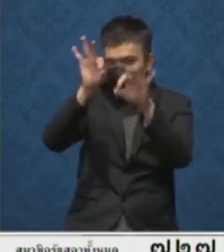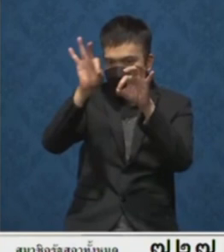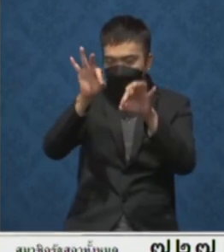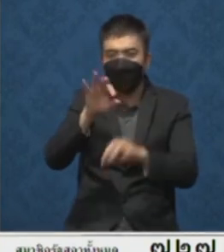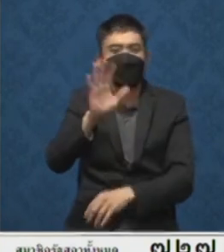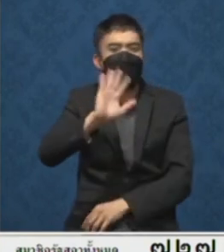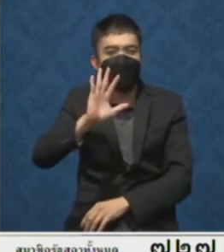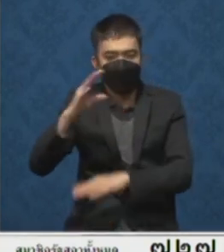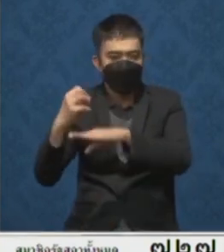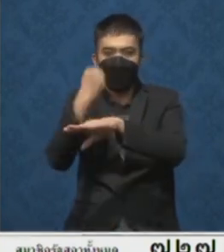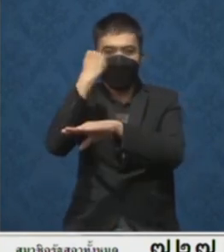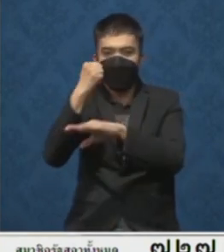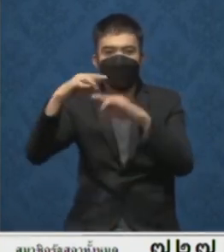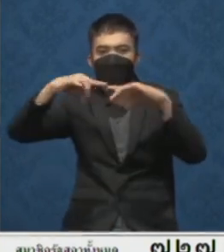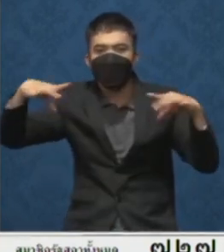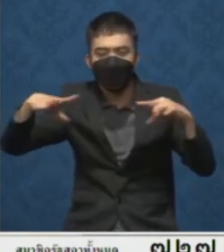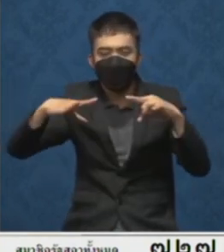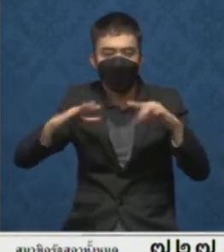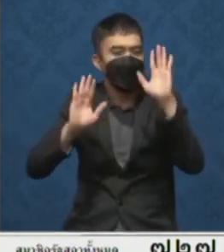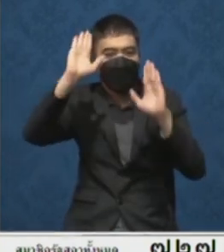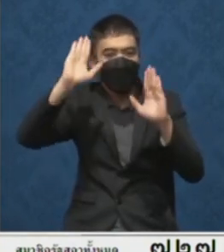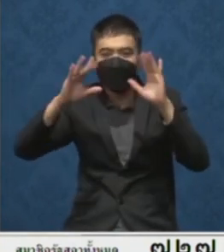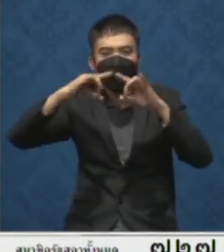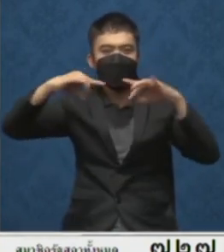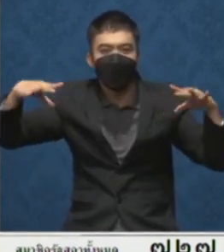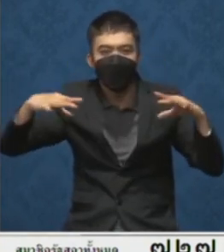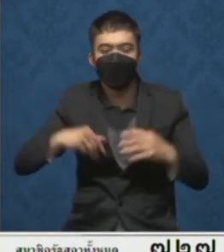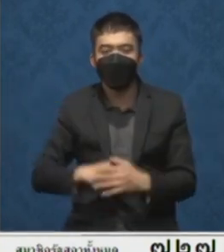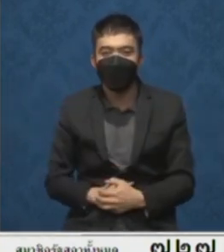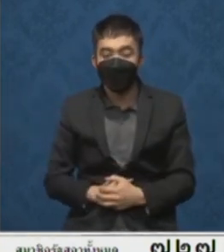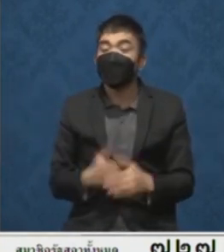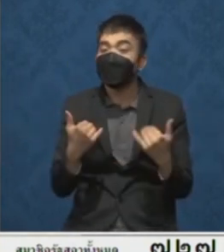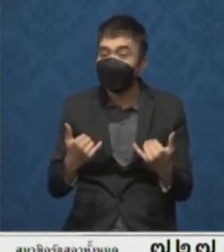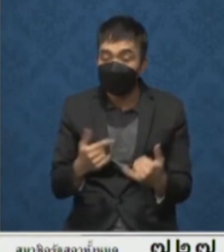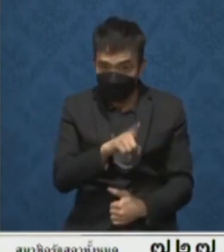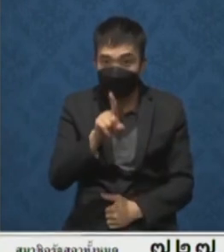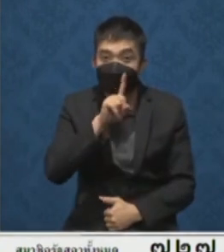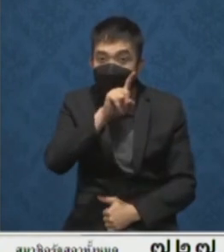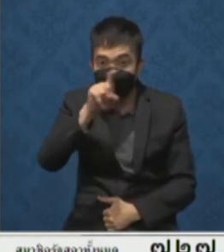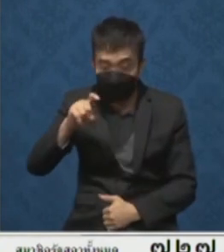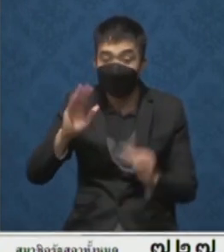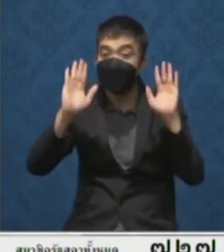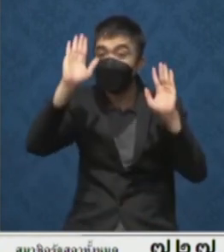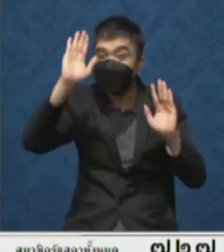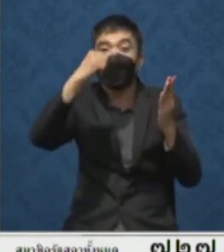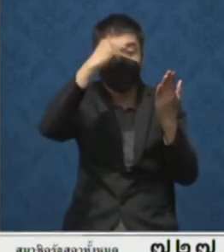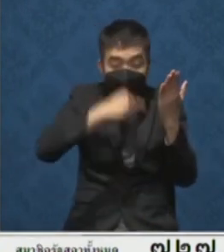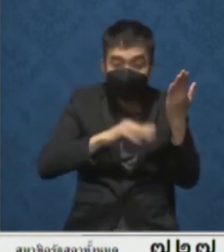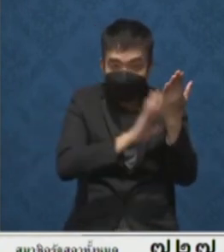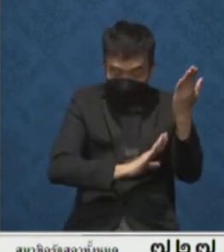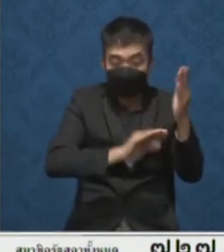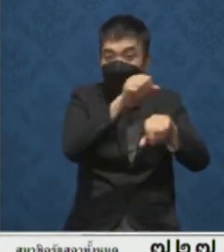งคะแบบนี้เหรอคะมันเป็นประชาธิปไตยตรงไหนคะท่านประธานหรือนี่คือประชาธิปไตยแบบไทยๆที่ท่านพูดกันม